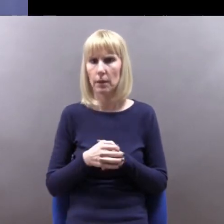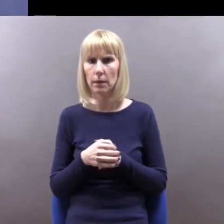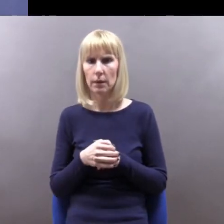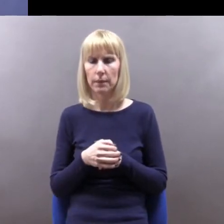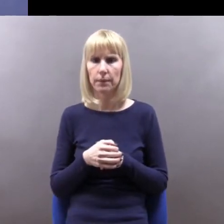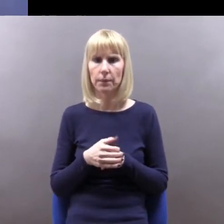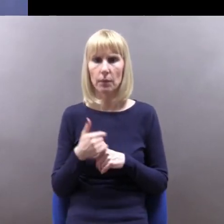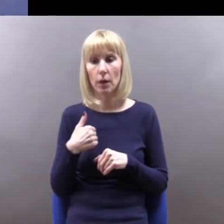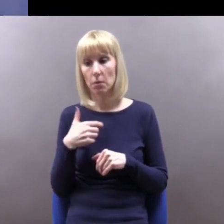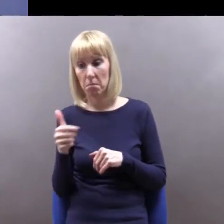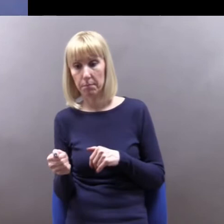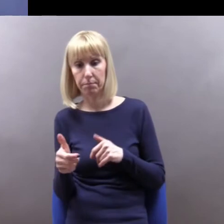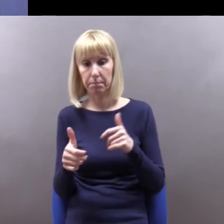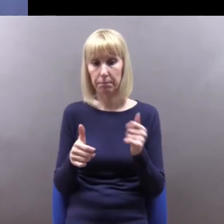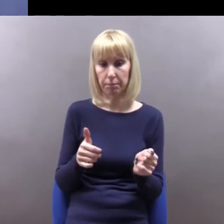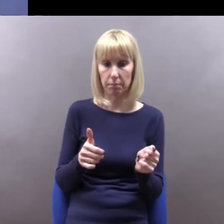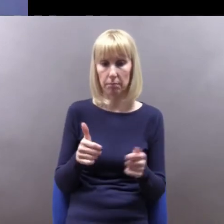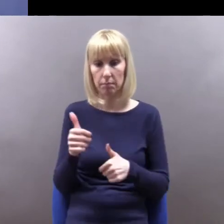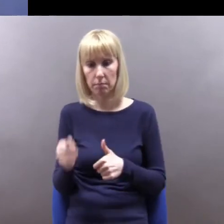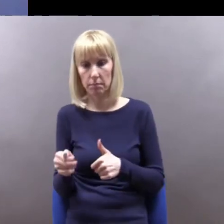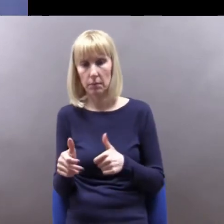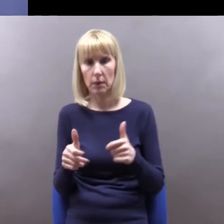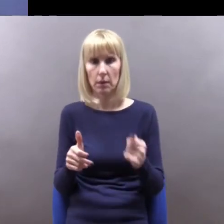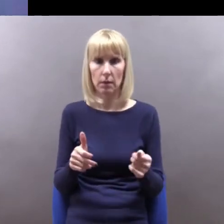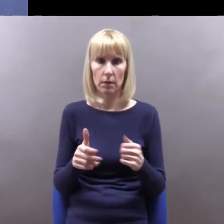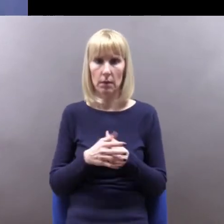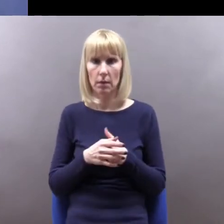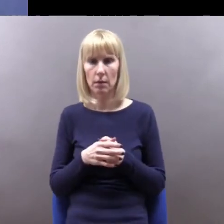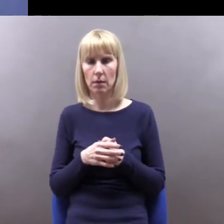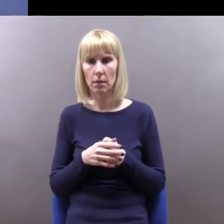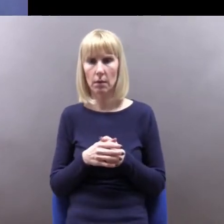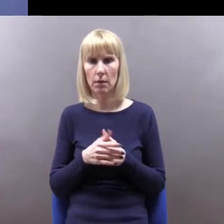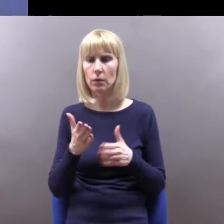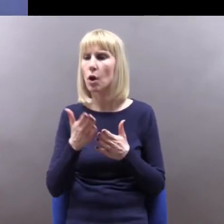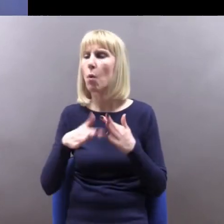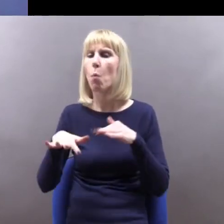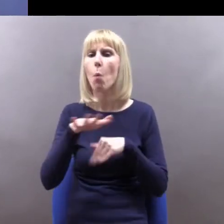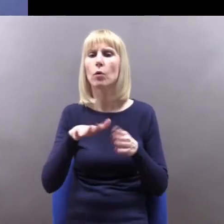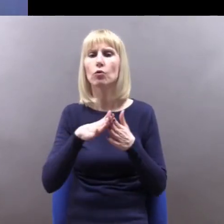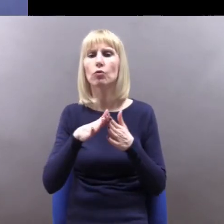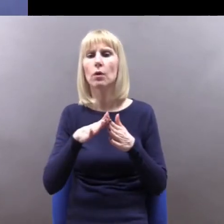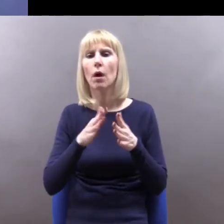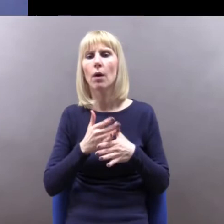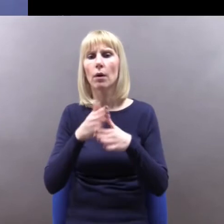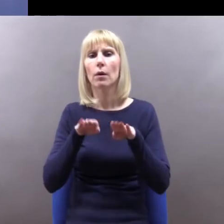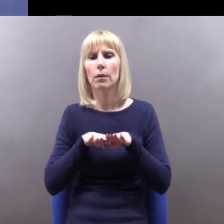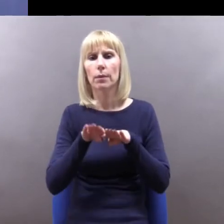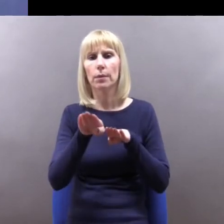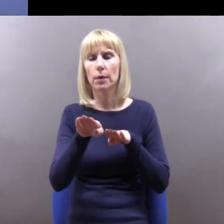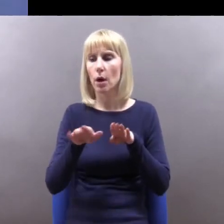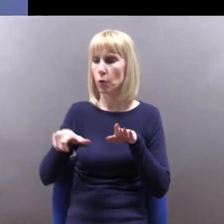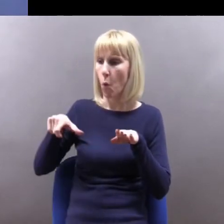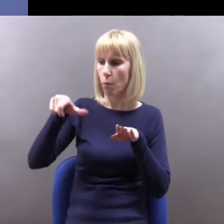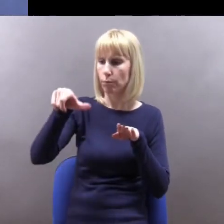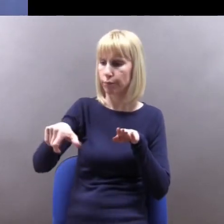gdzie mogę go wziąć i to czy w prawą rękę, czy w lewą rękę. Tu akurat na przykład w tych publicznych platformach te przyciski